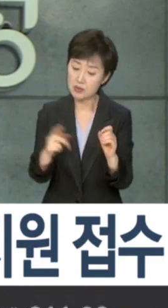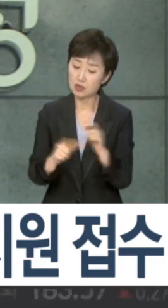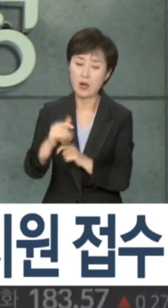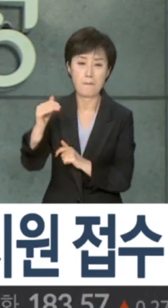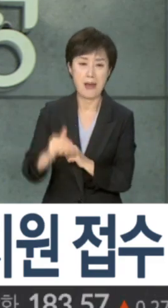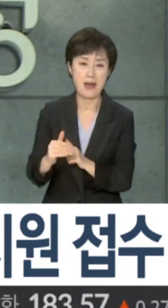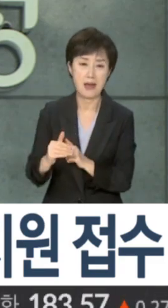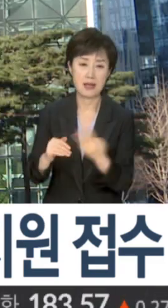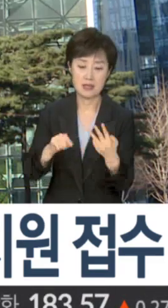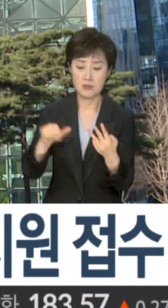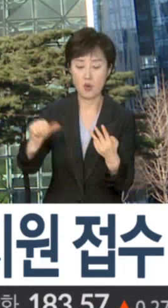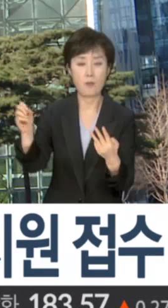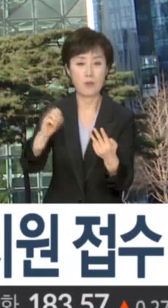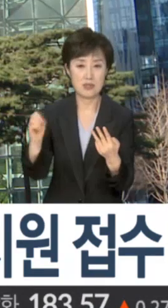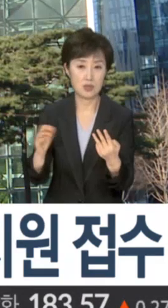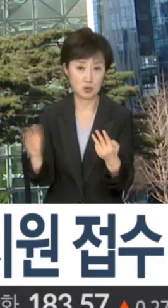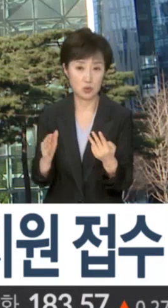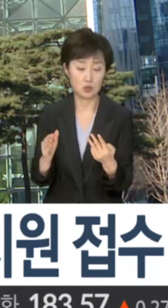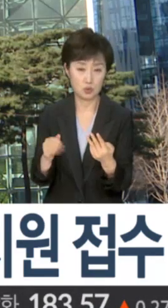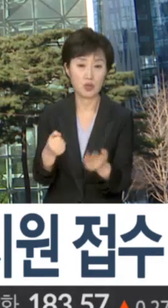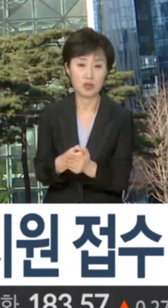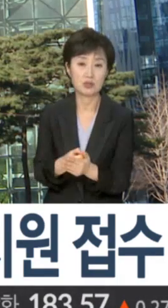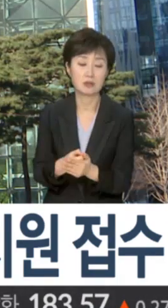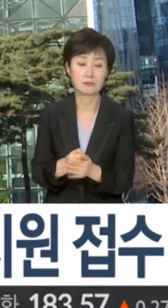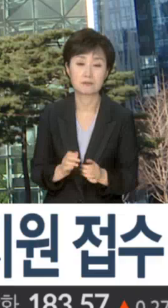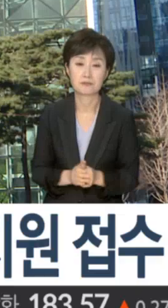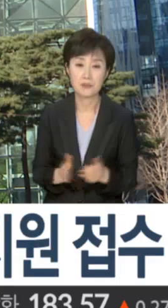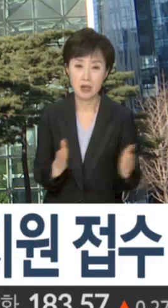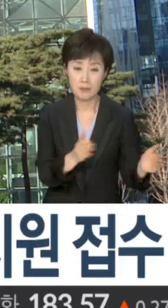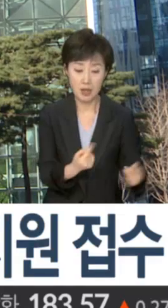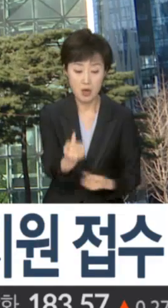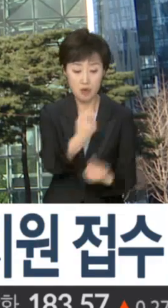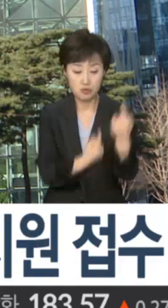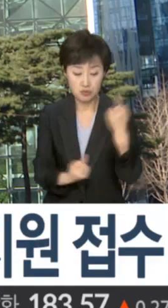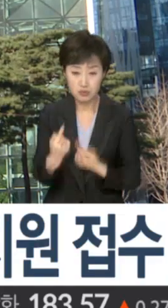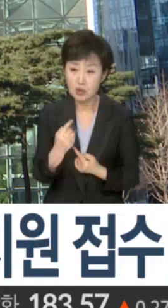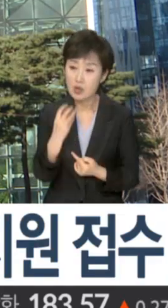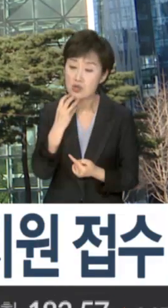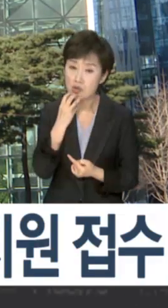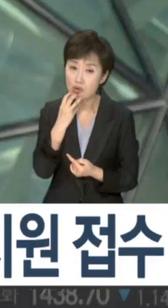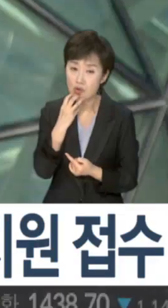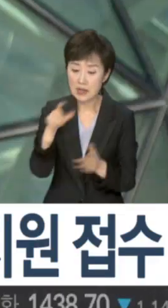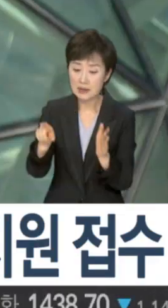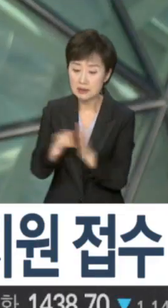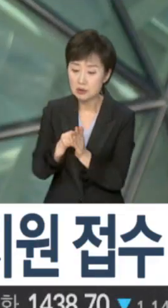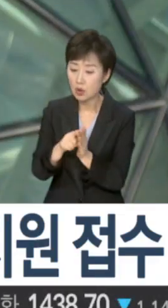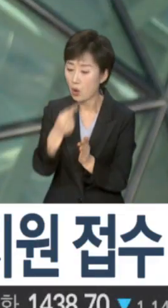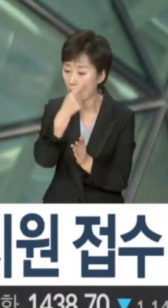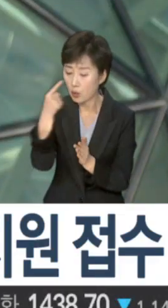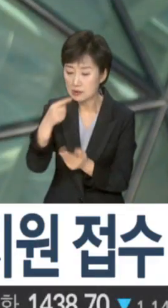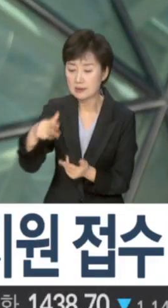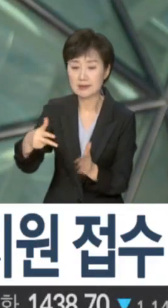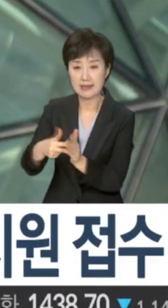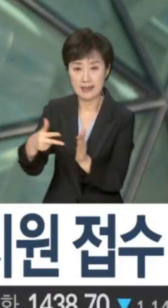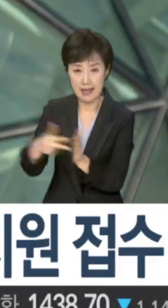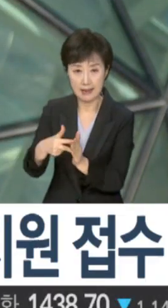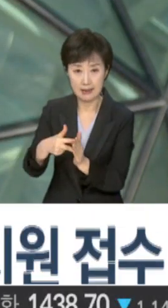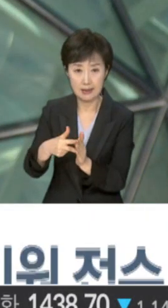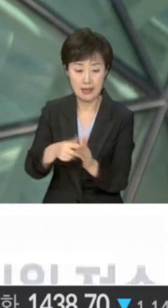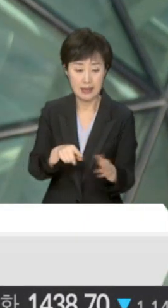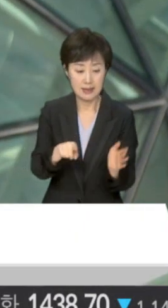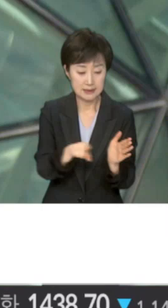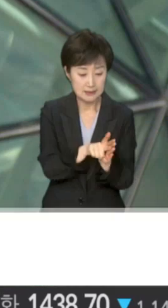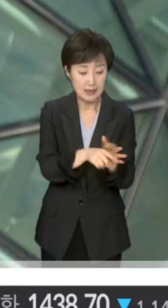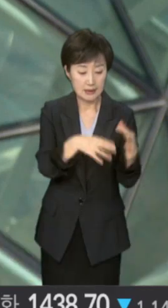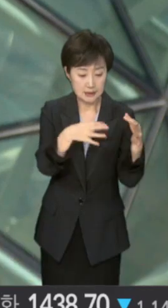내린 3.5% 적용하기로 했습니다 신청은 서울 신형 보증재단 누리집과 신한 하나